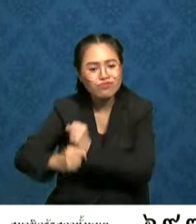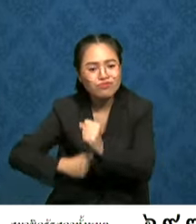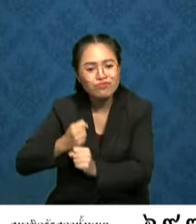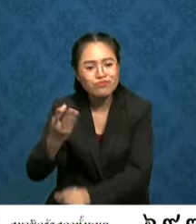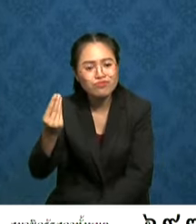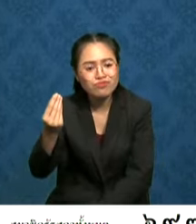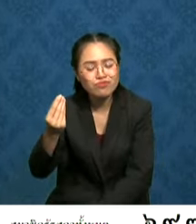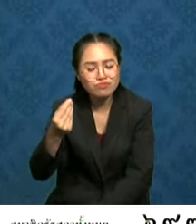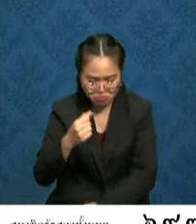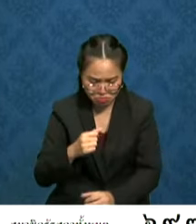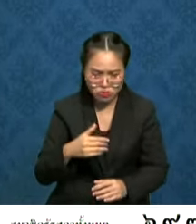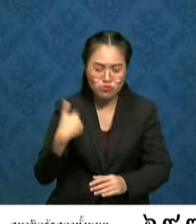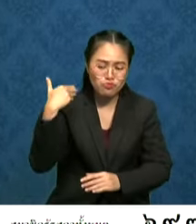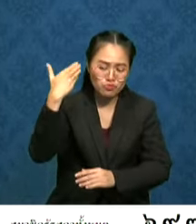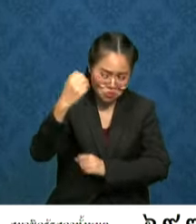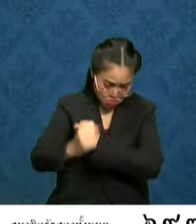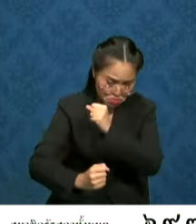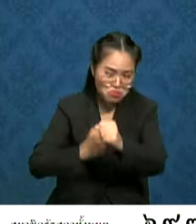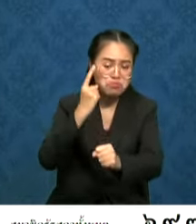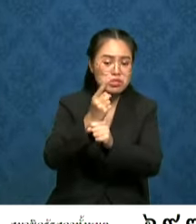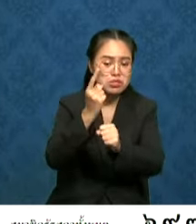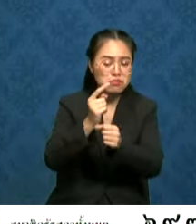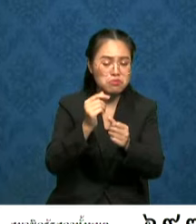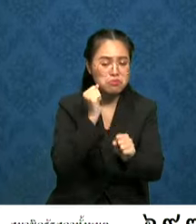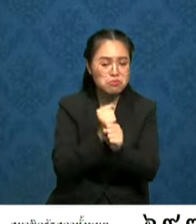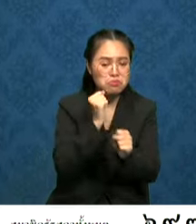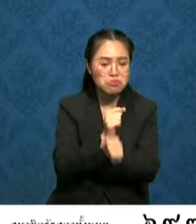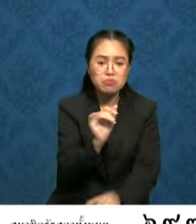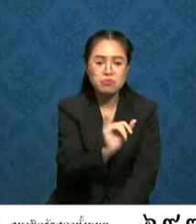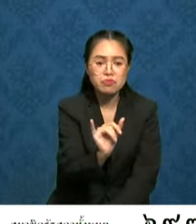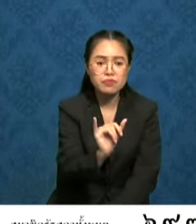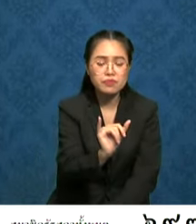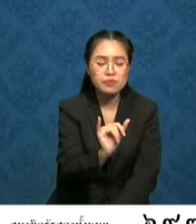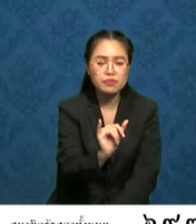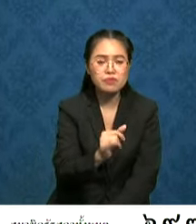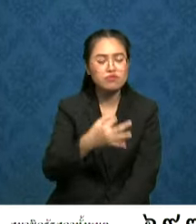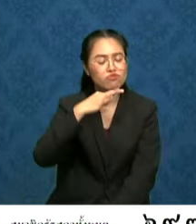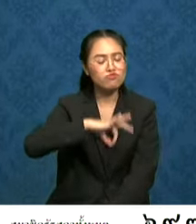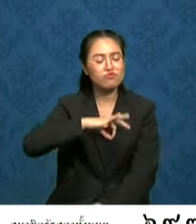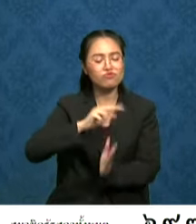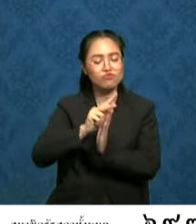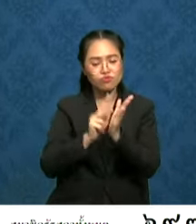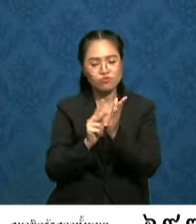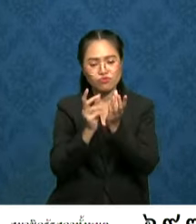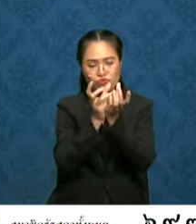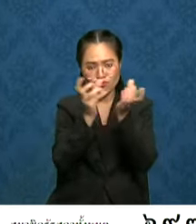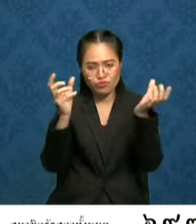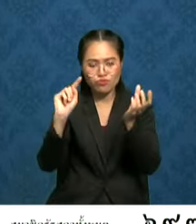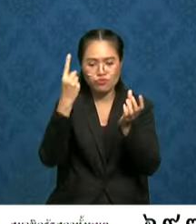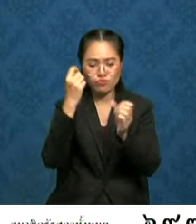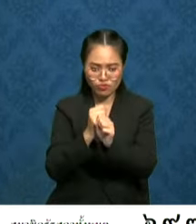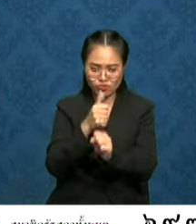ทอมดิฉันก็ไม่แน่ใจเลยค่ะว่าเราจะได้รัฐธรรมนูญฉบับใหม่หรือเปล่า